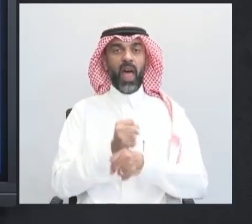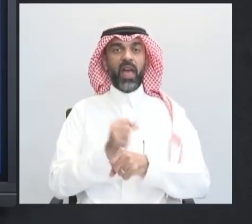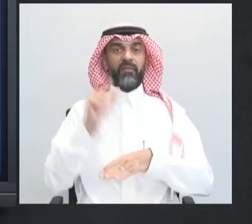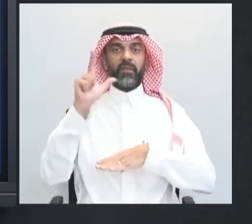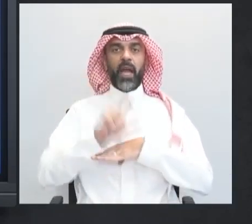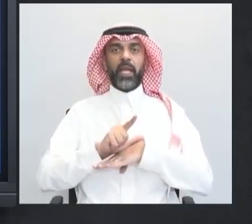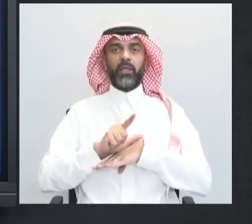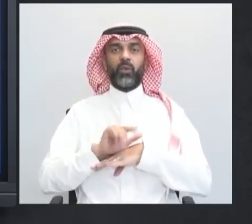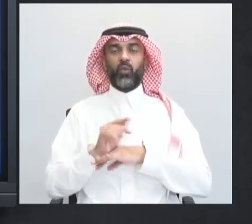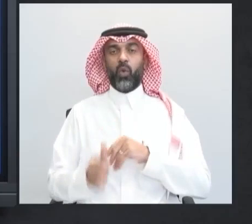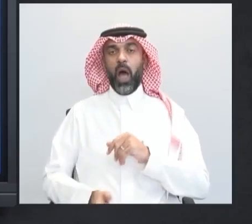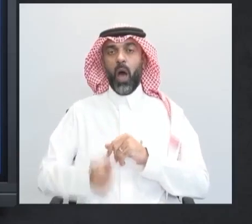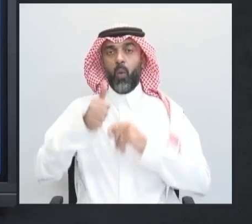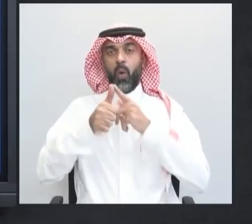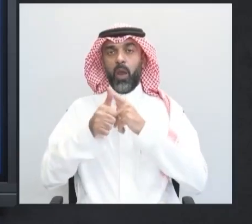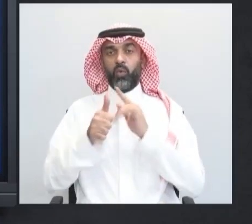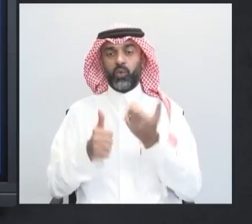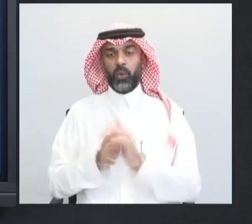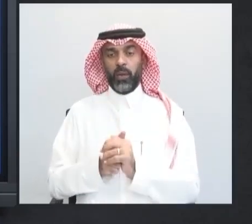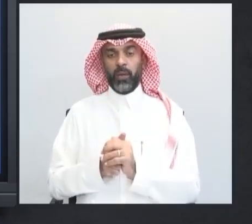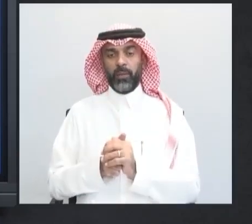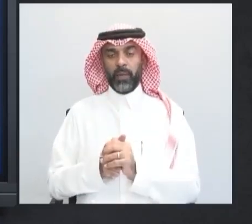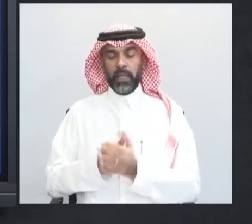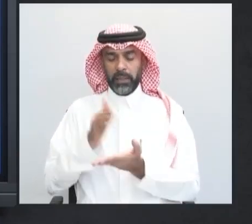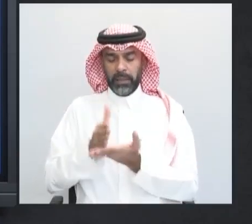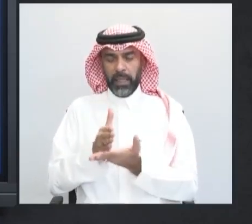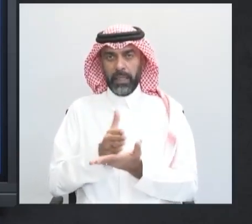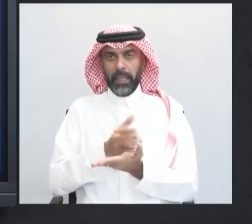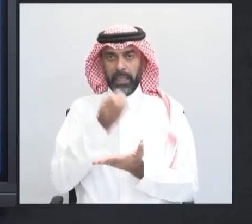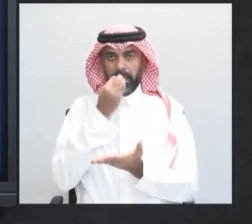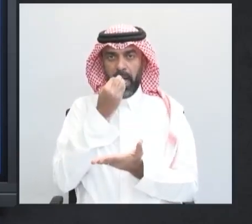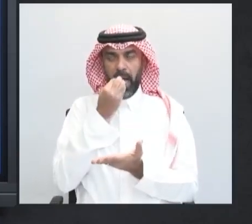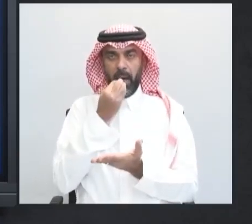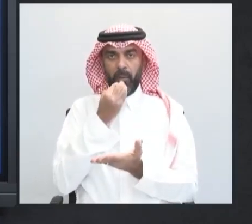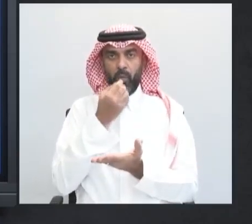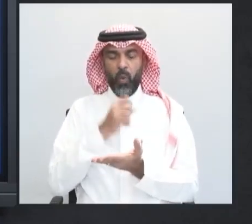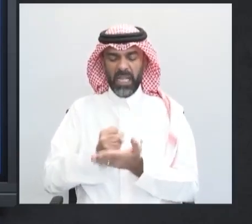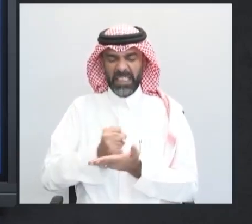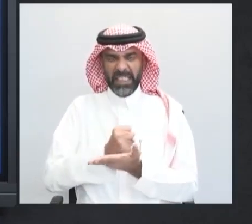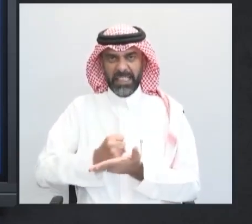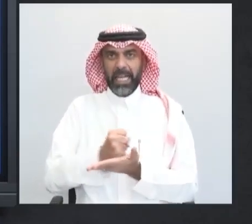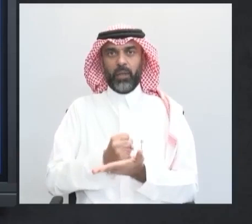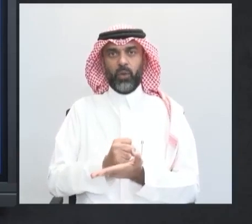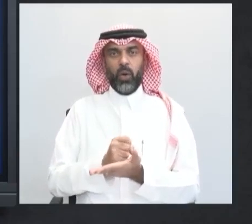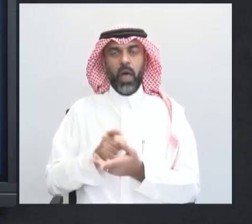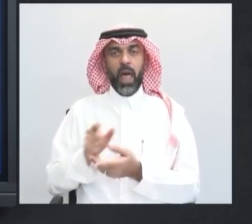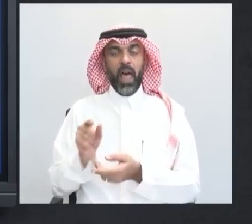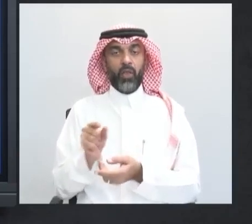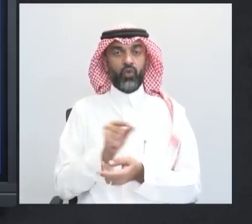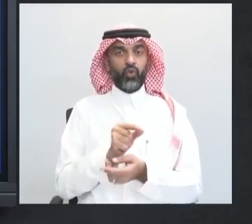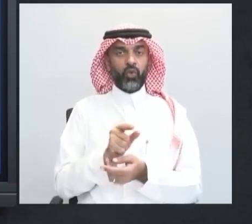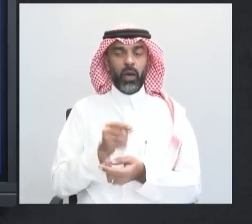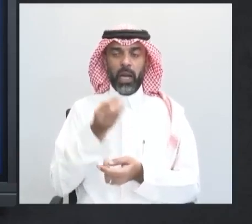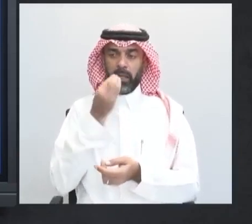الجهاز اولى هذه الوظائف مثل ما يظهر معنا هنا تقطيع الطعام وطحنه اذا هذا الجزء سوف يكون هنالك